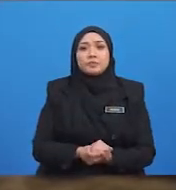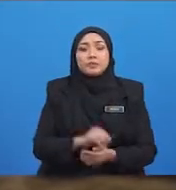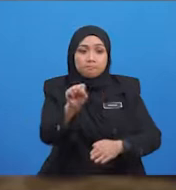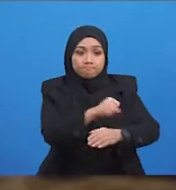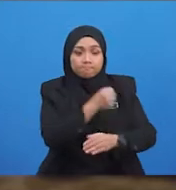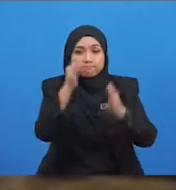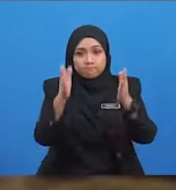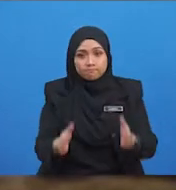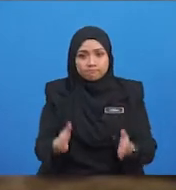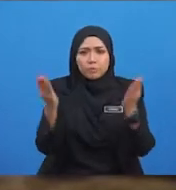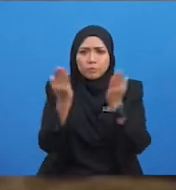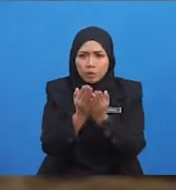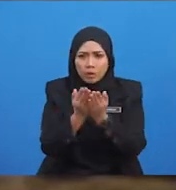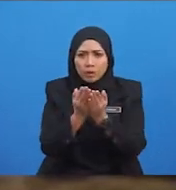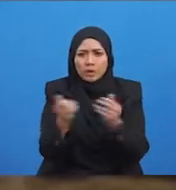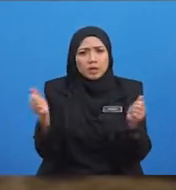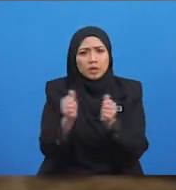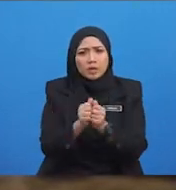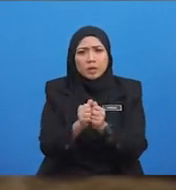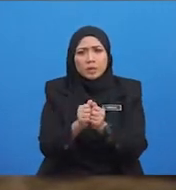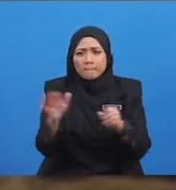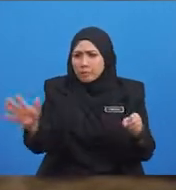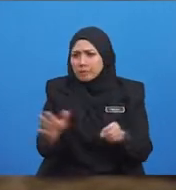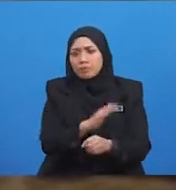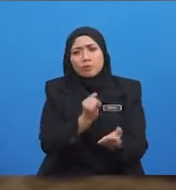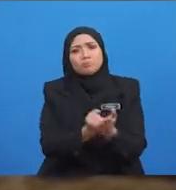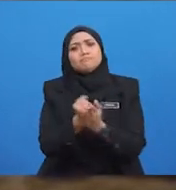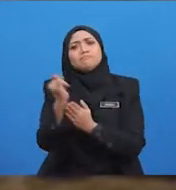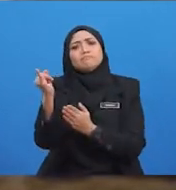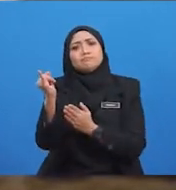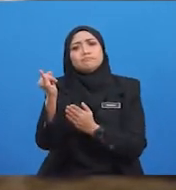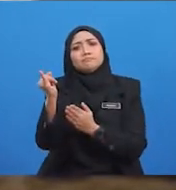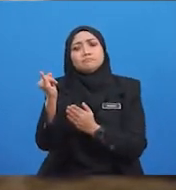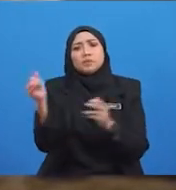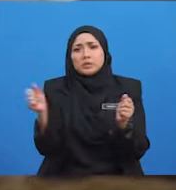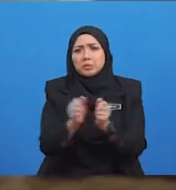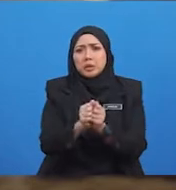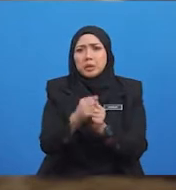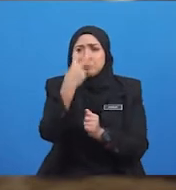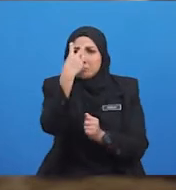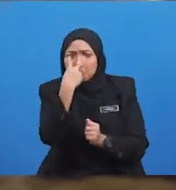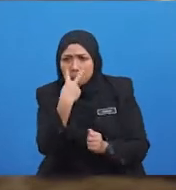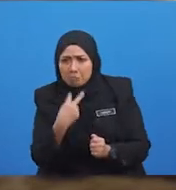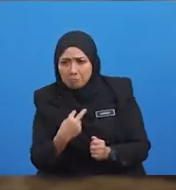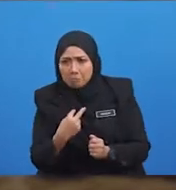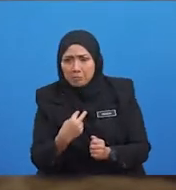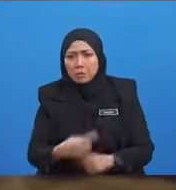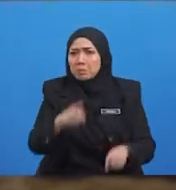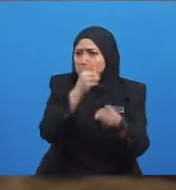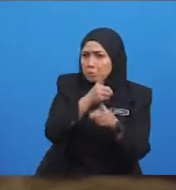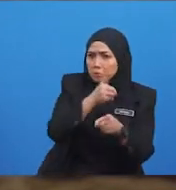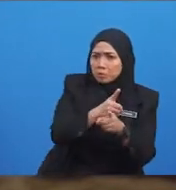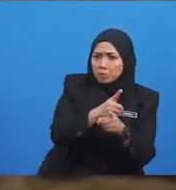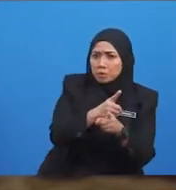penuh keikhlasan sehingga mengalirkan air mata sebagai tanda dia benar-benar